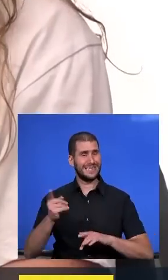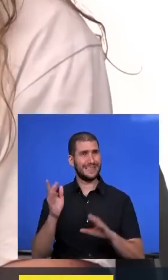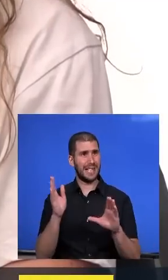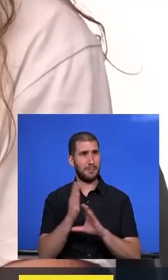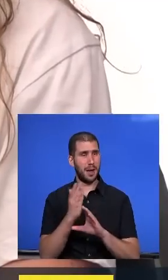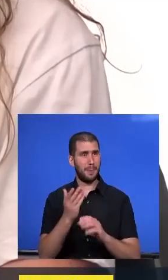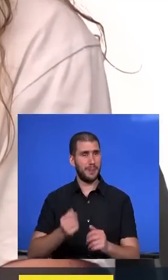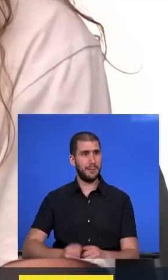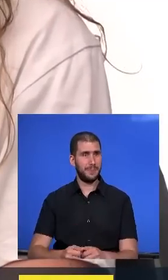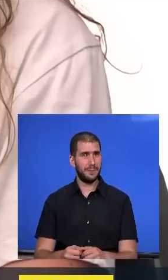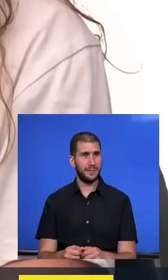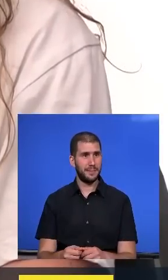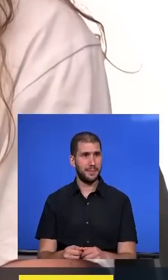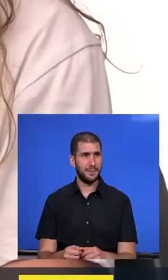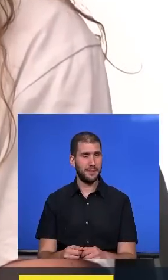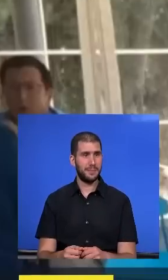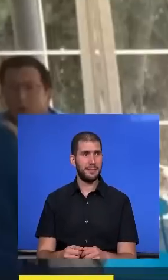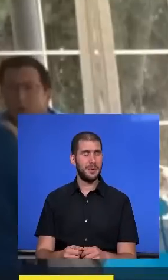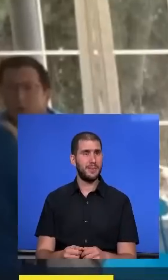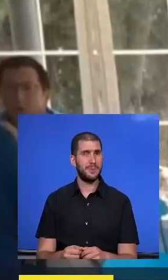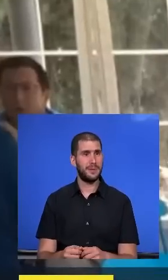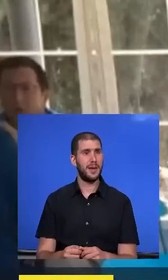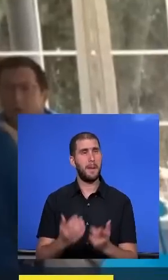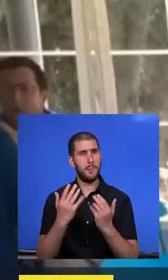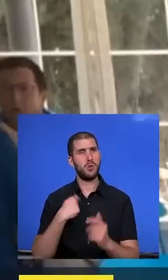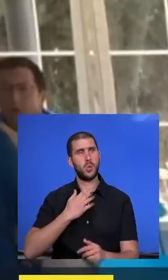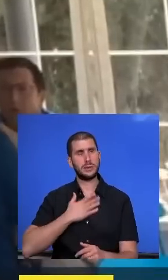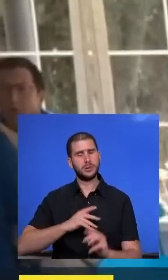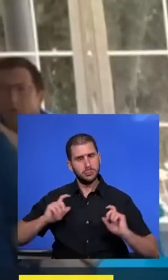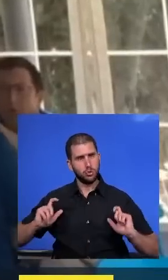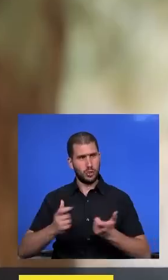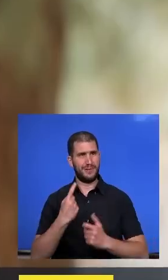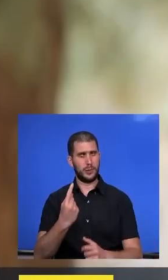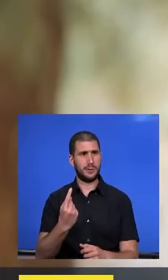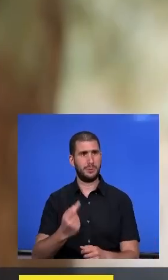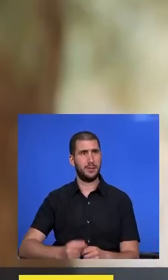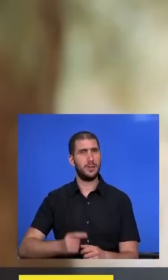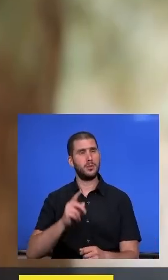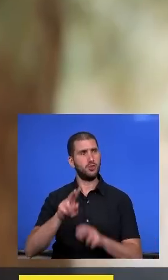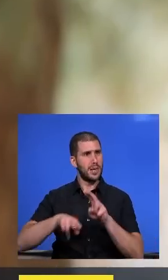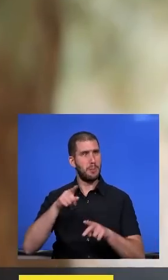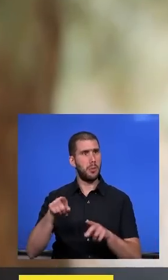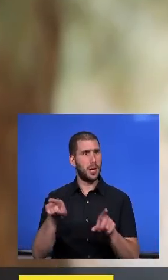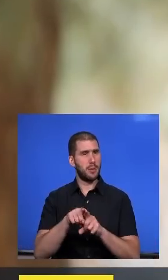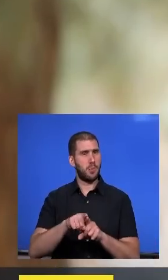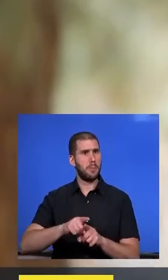the מחבלים, the terrorists. I obviously would like them to be captured and to be treated with the